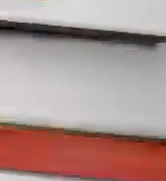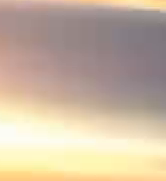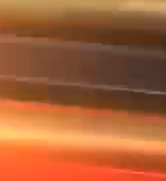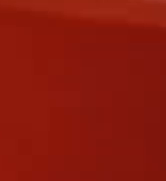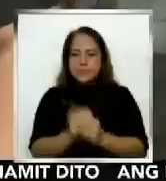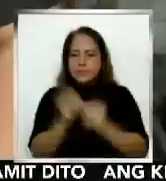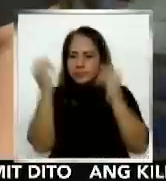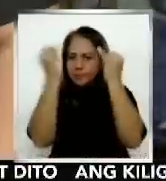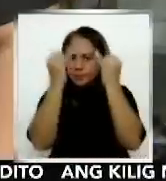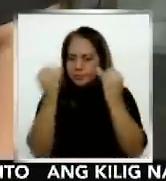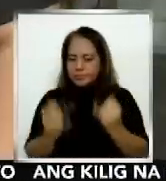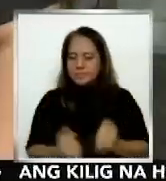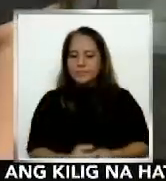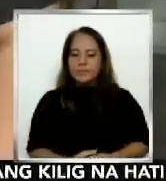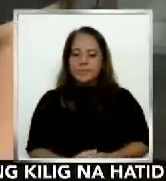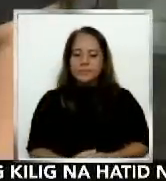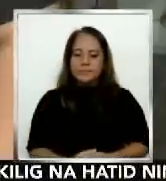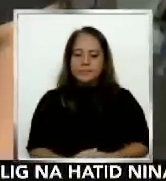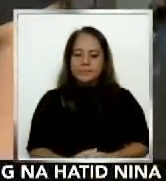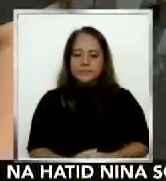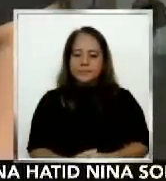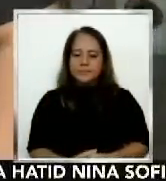JP.